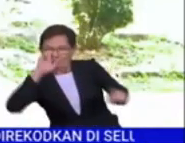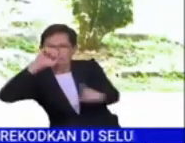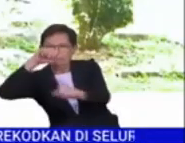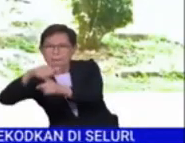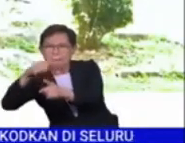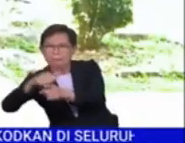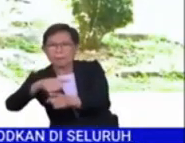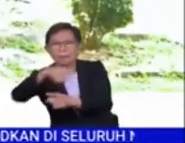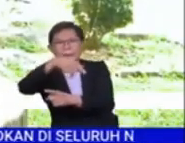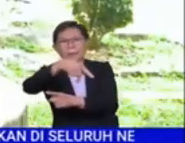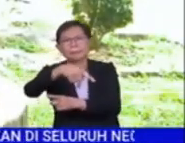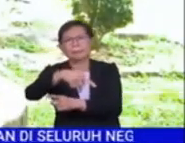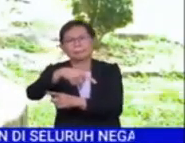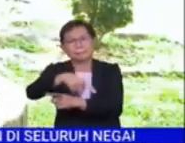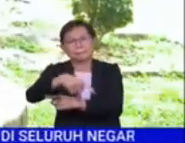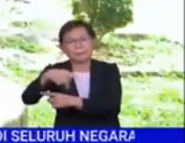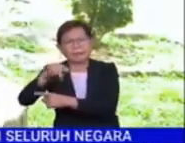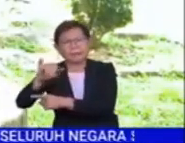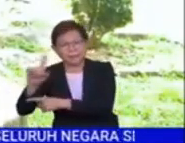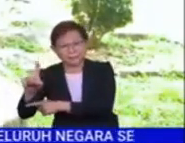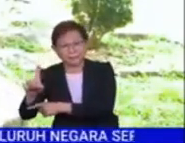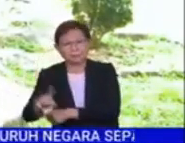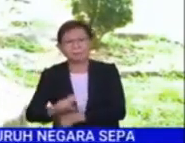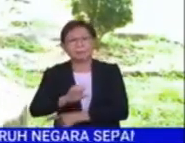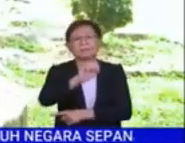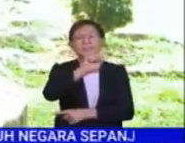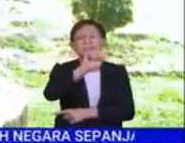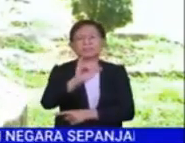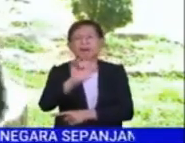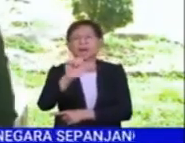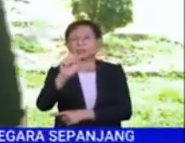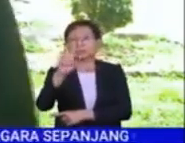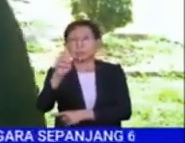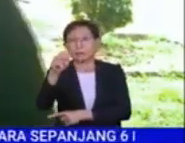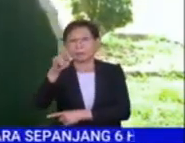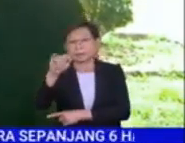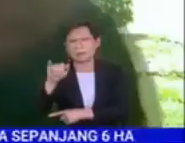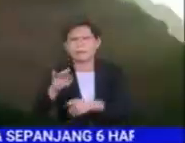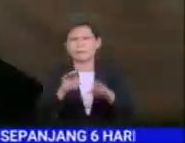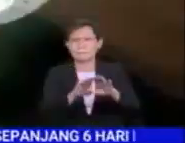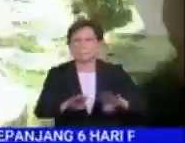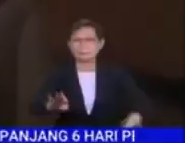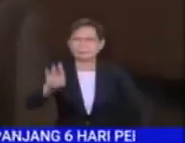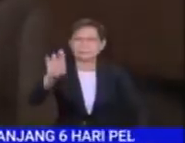Penipuan CCID. Sazwani Samsu, Berita RTM.